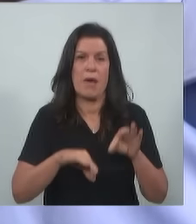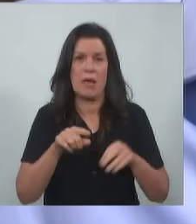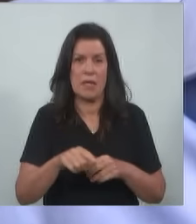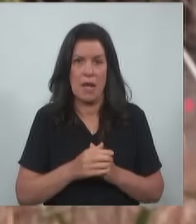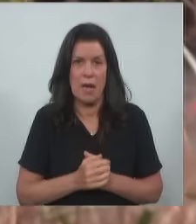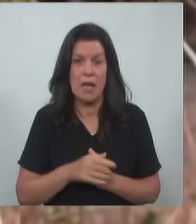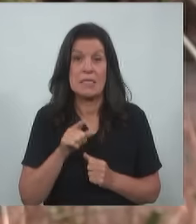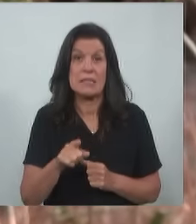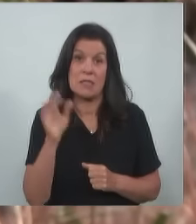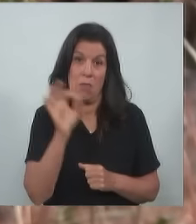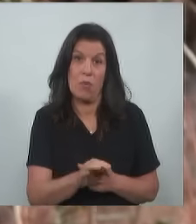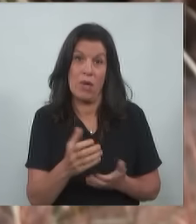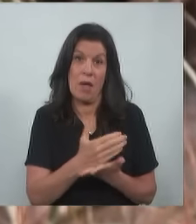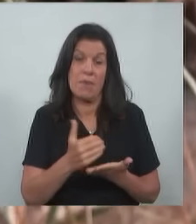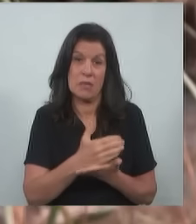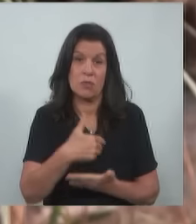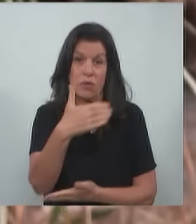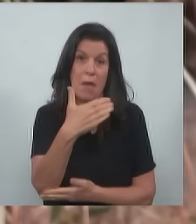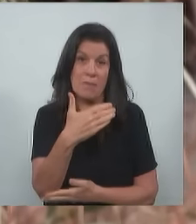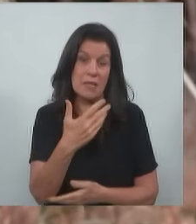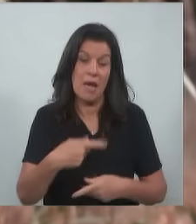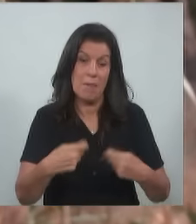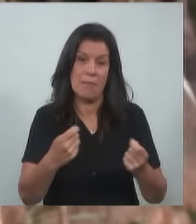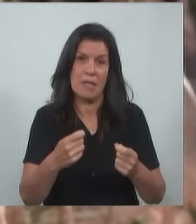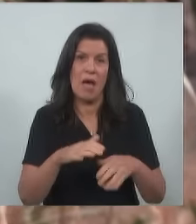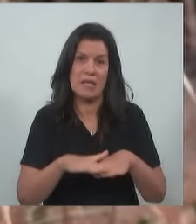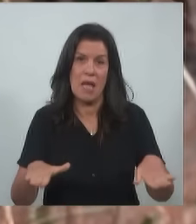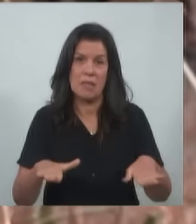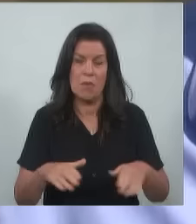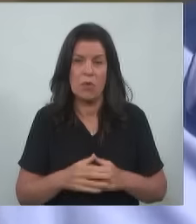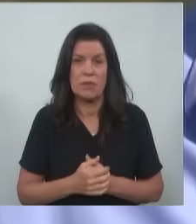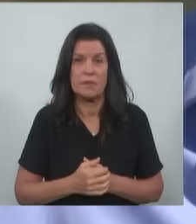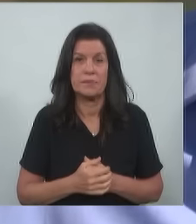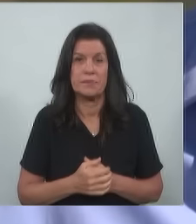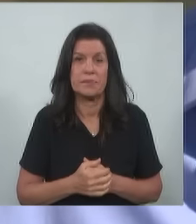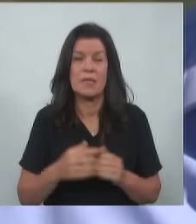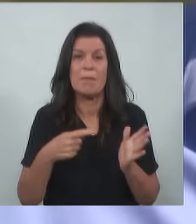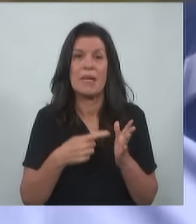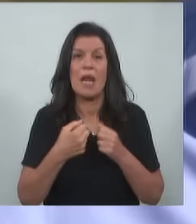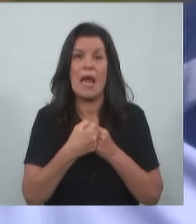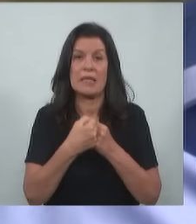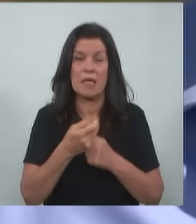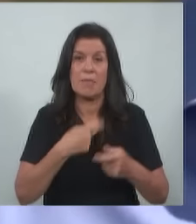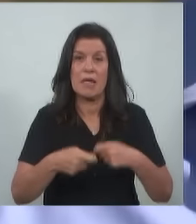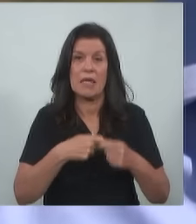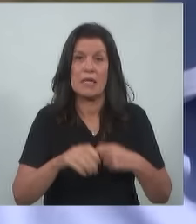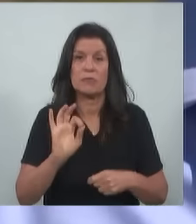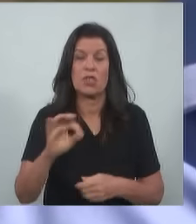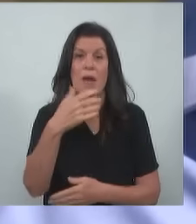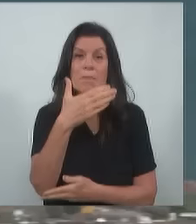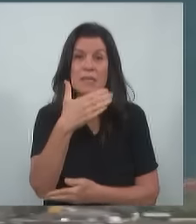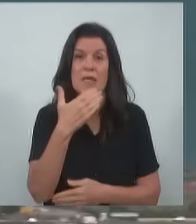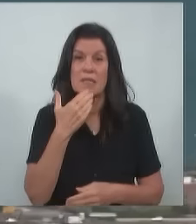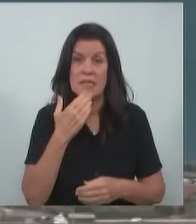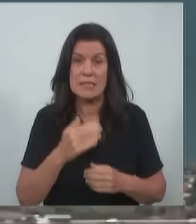שתקבל המדינה ממכירת האדמות הנחשקות. נוכח האתגרים הכלכליים שמדינת ישראל עומדת